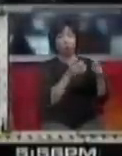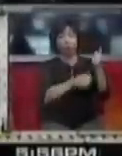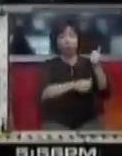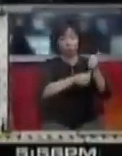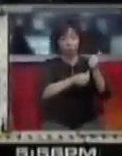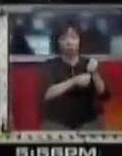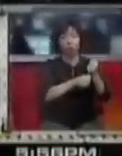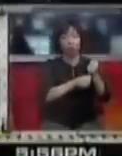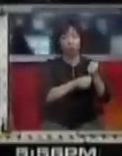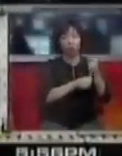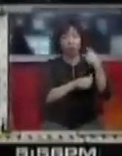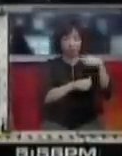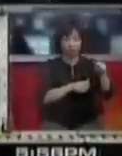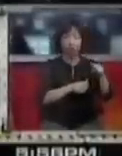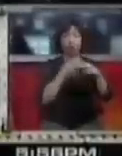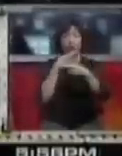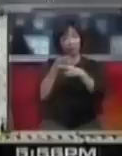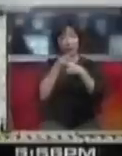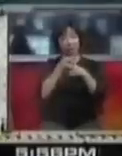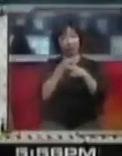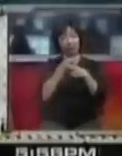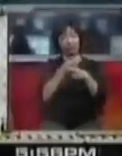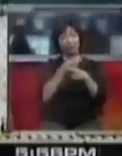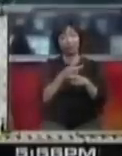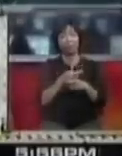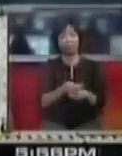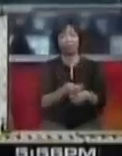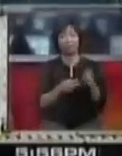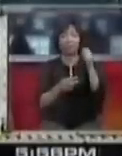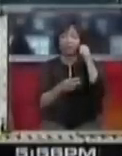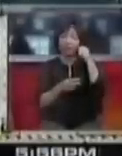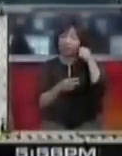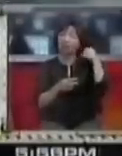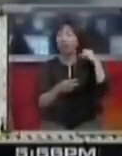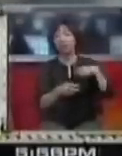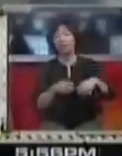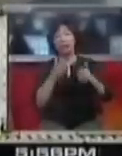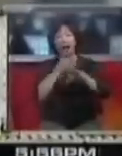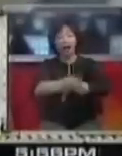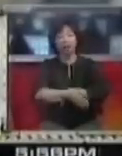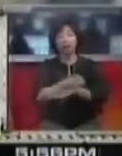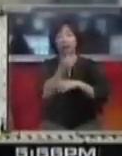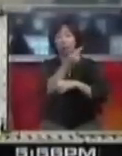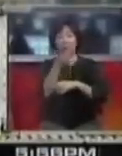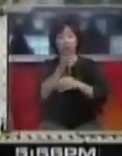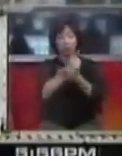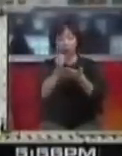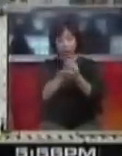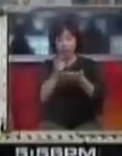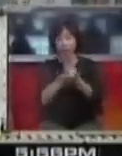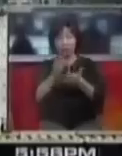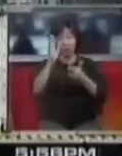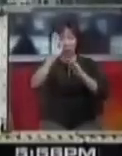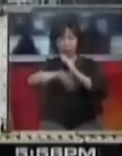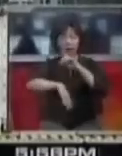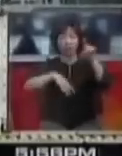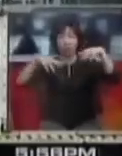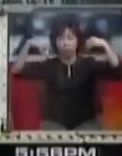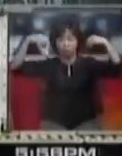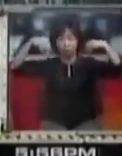Antipolo Mayor Nilo Leble para ayusin ang pailaw. Makalipas ang ilang linggo, heto na ang aming